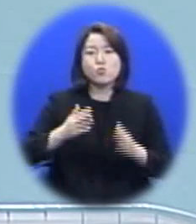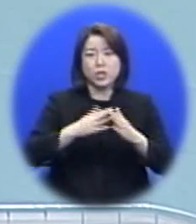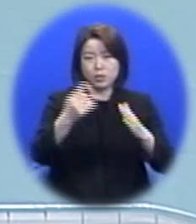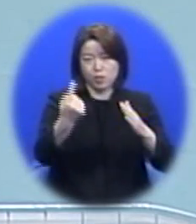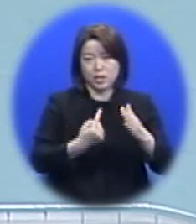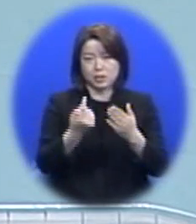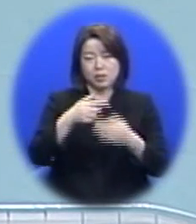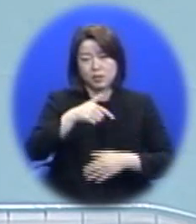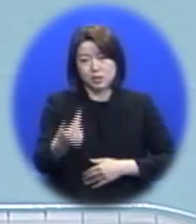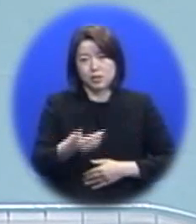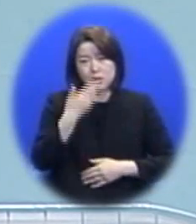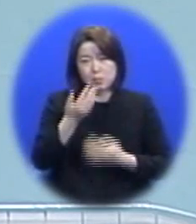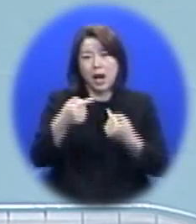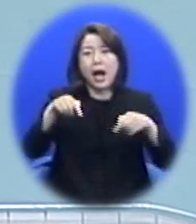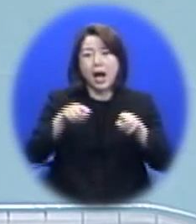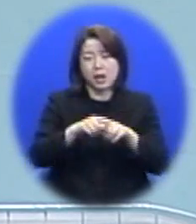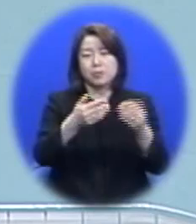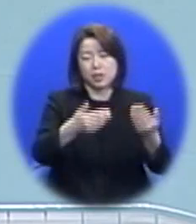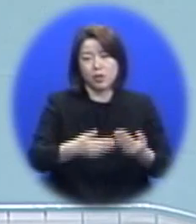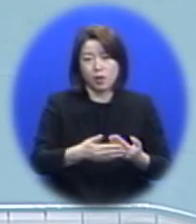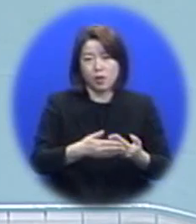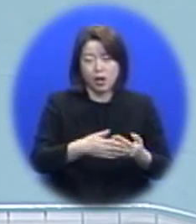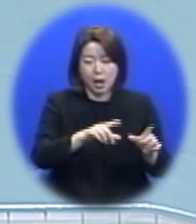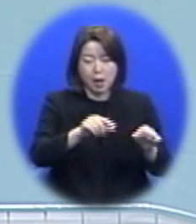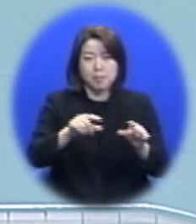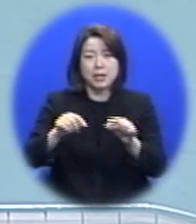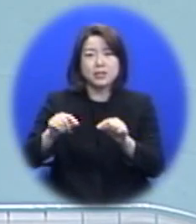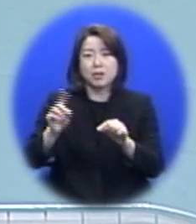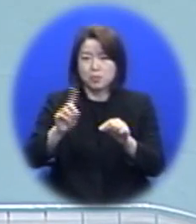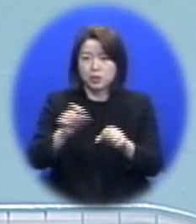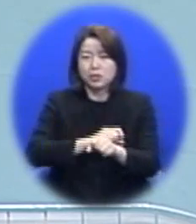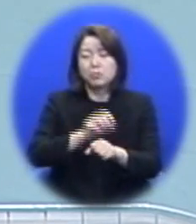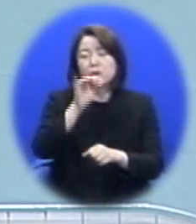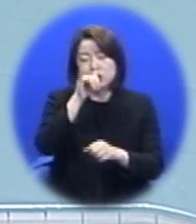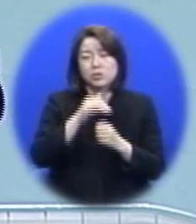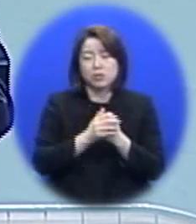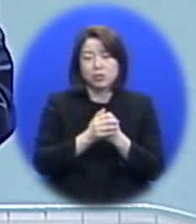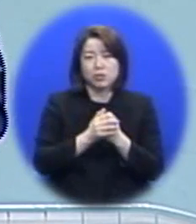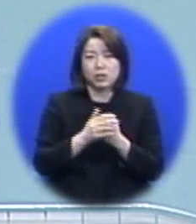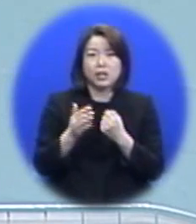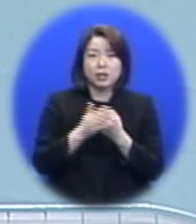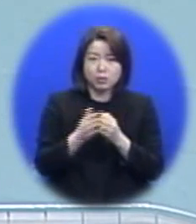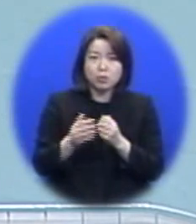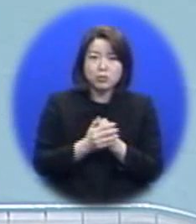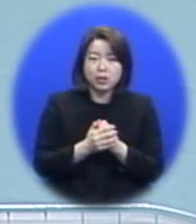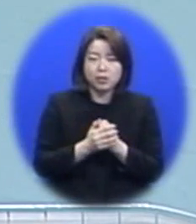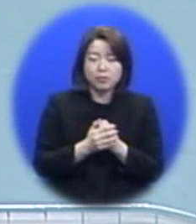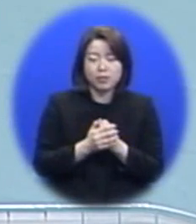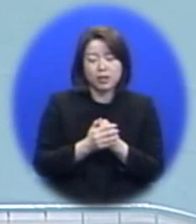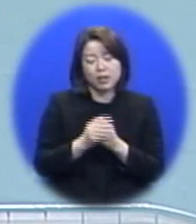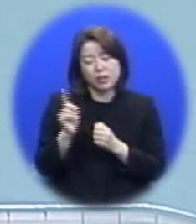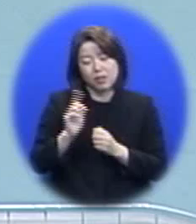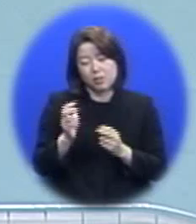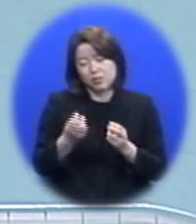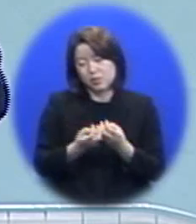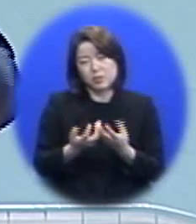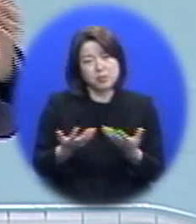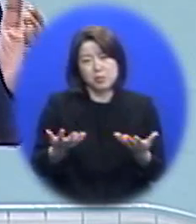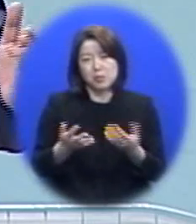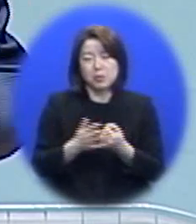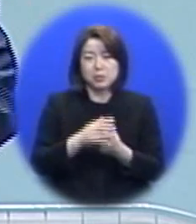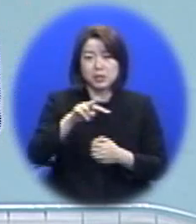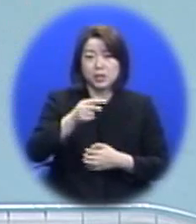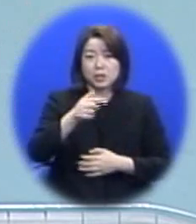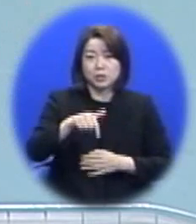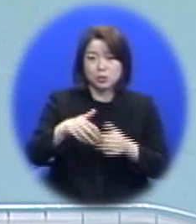같이 드세요. 반찬을 특별히 해놓은 게 있답니다. 그래서 못 이기는 척하고 그 속장님